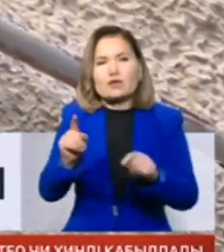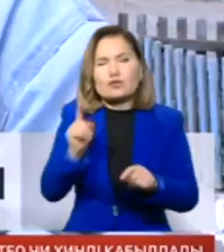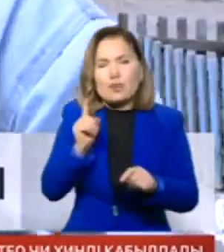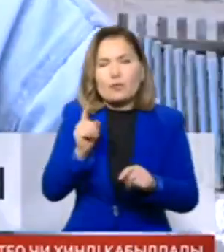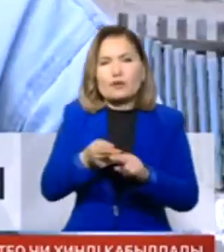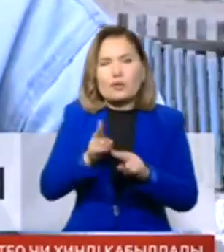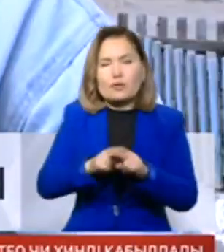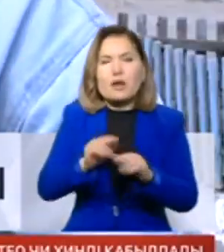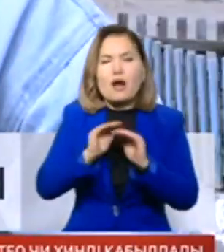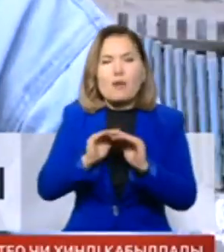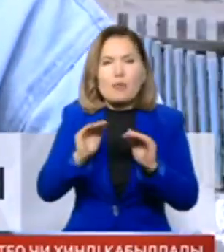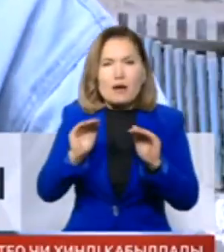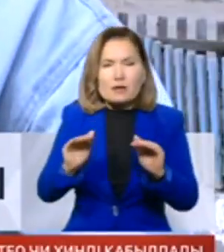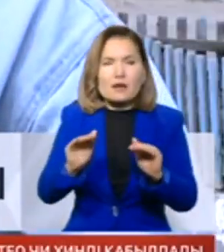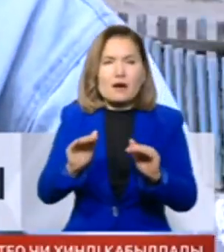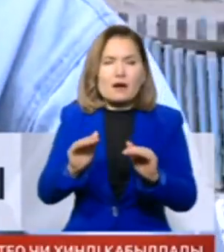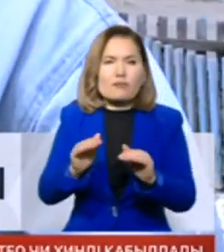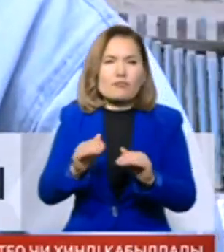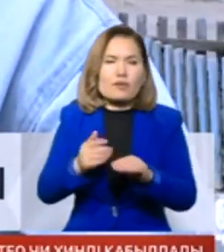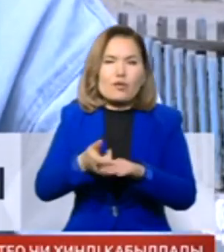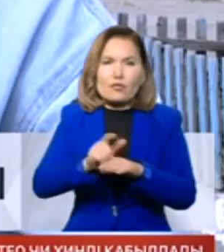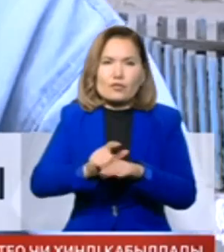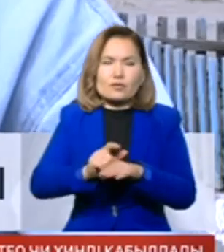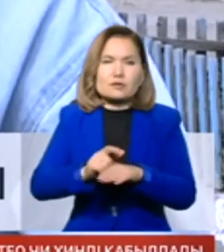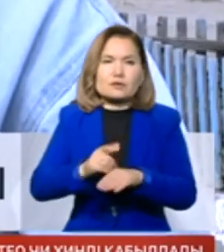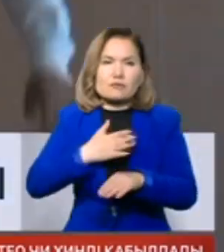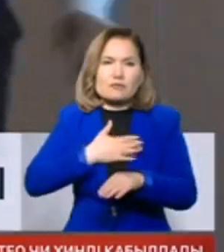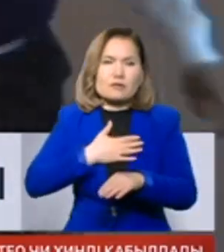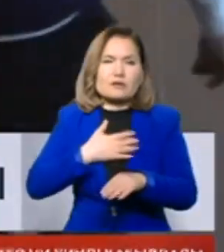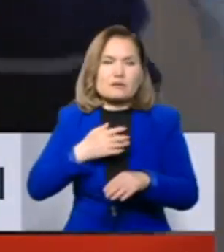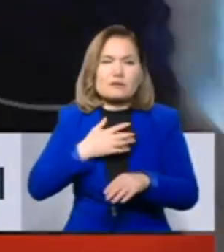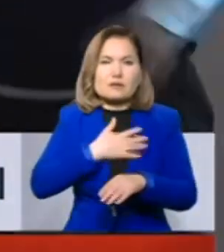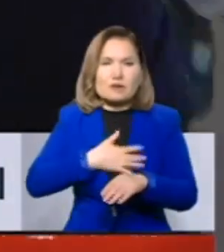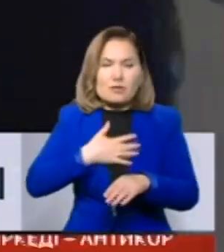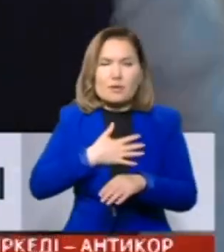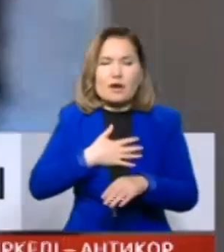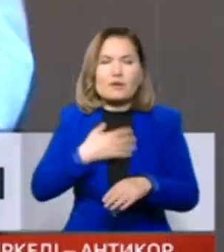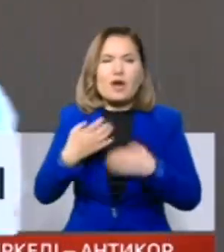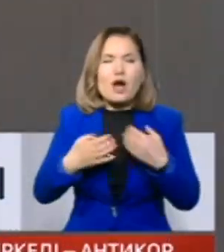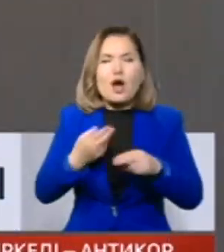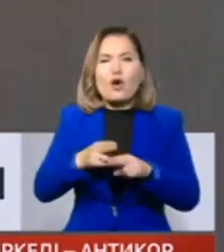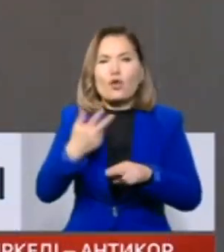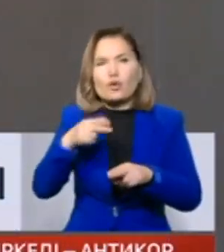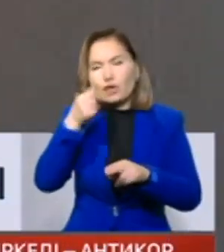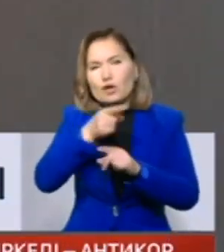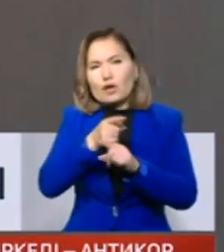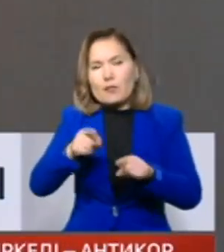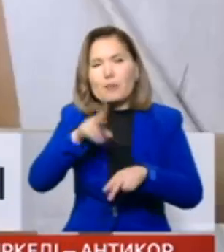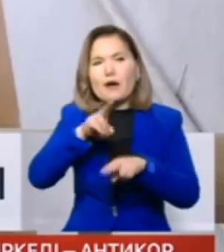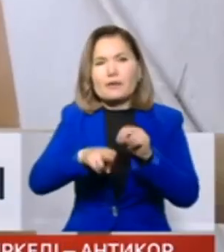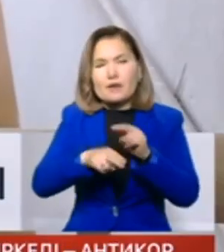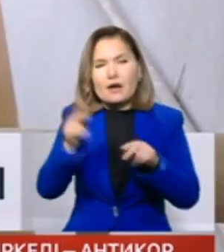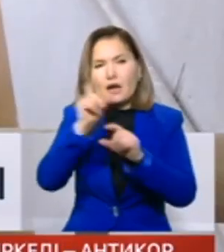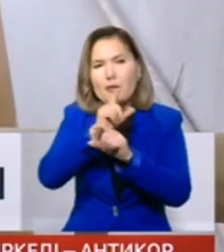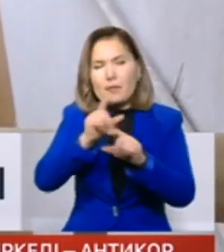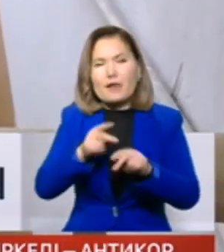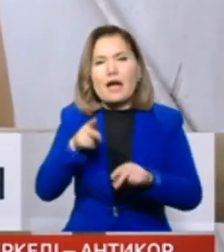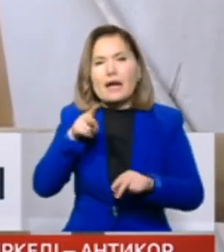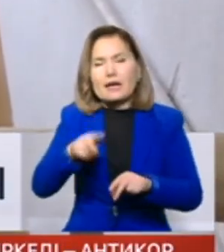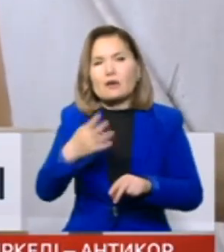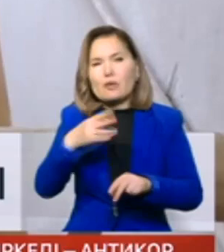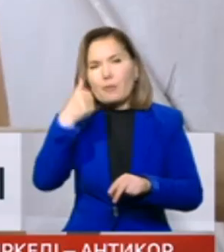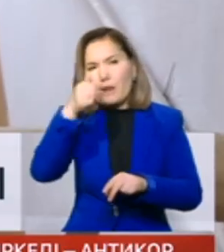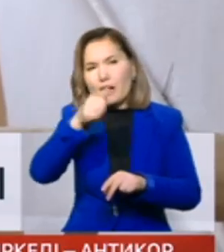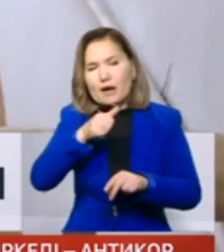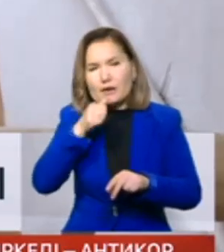жерде барып ары қарай жалғастырса екен білімдерін деген ой туындайды. 30 жылдан астам уақыт бұрын салынған мектеп құрылысы